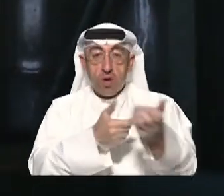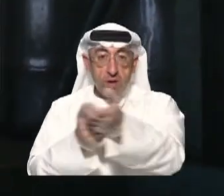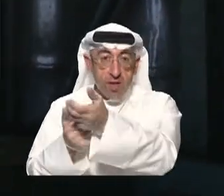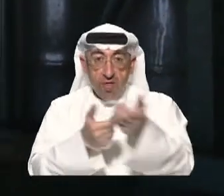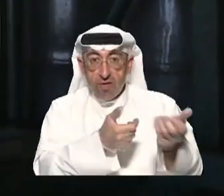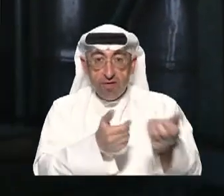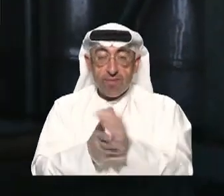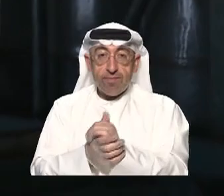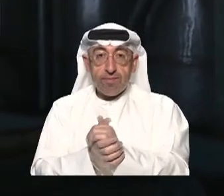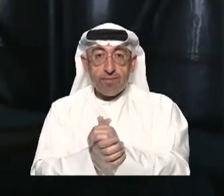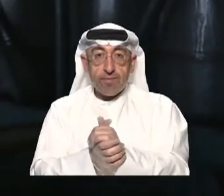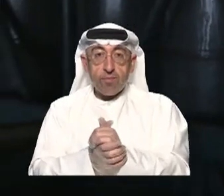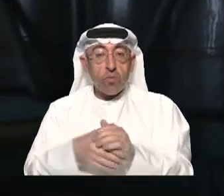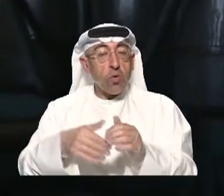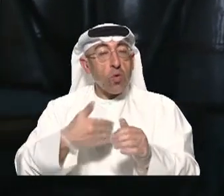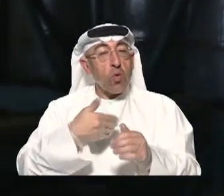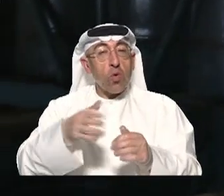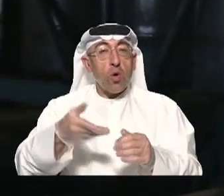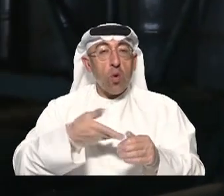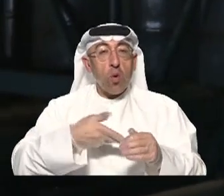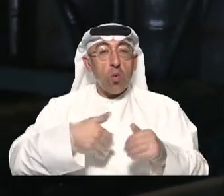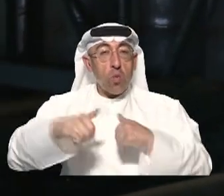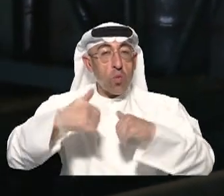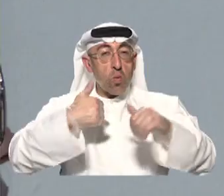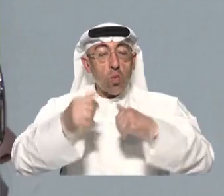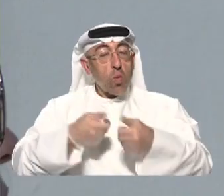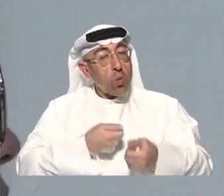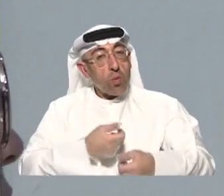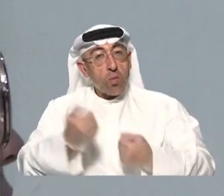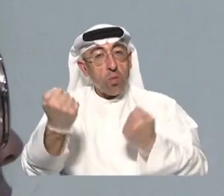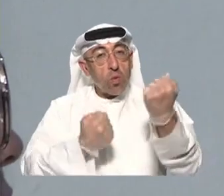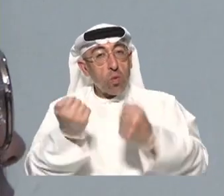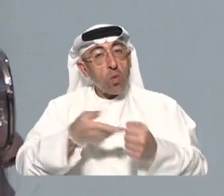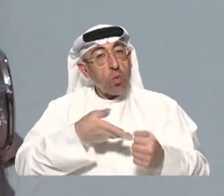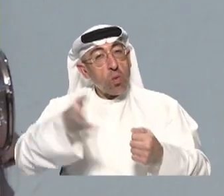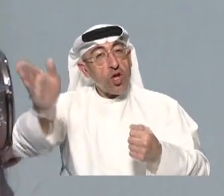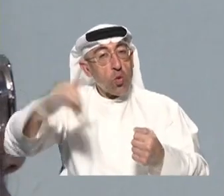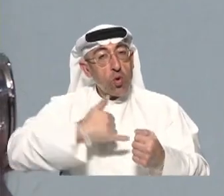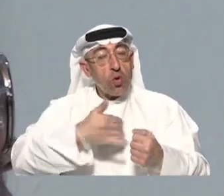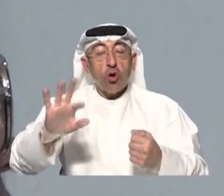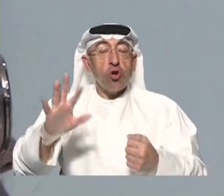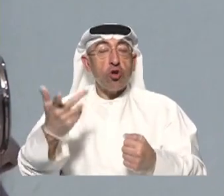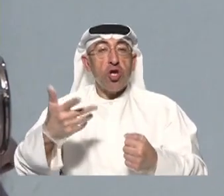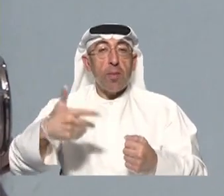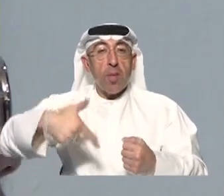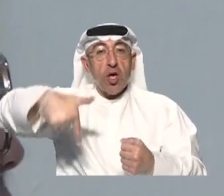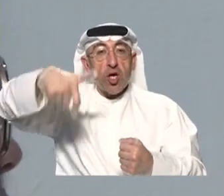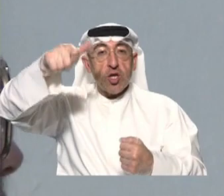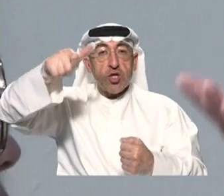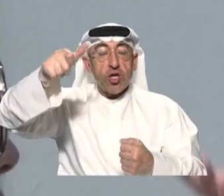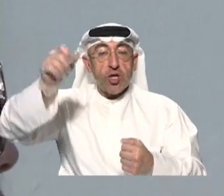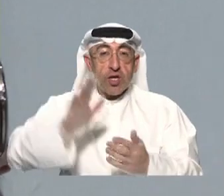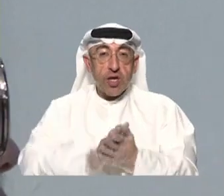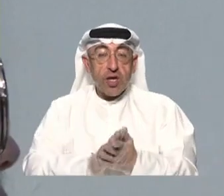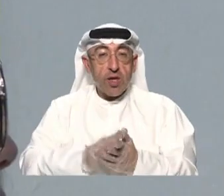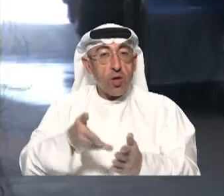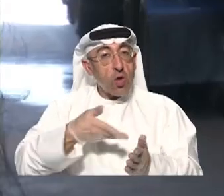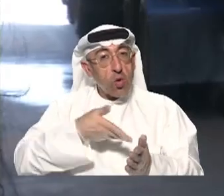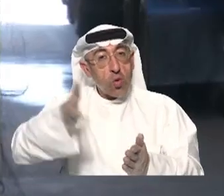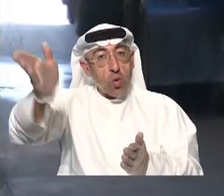اليوم، فخلينا نضربهم في اثنين، يعني نتكلم عن 60 درب قاعد ننظف ان